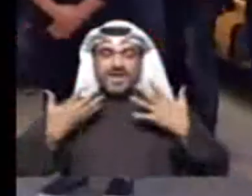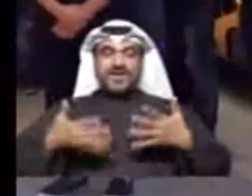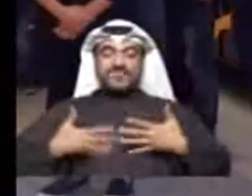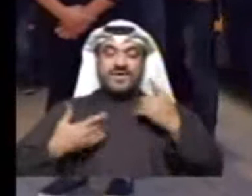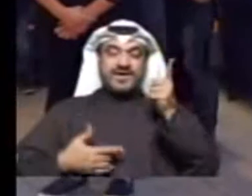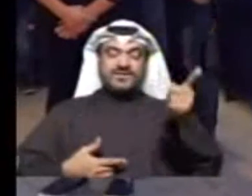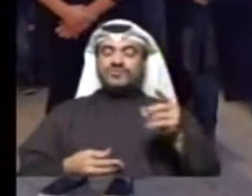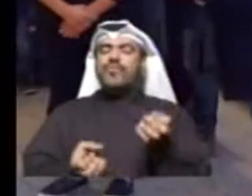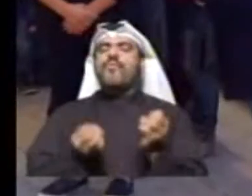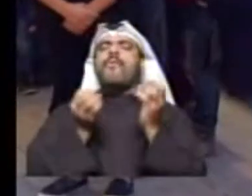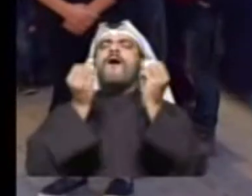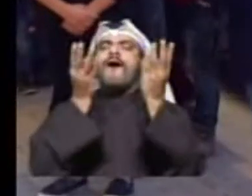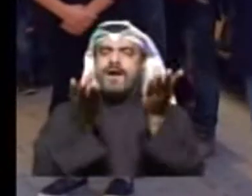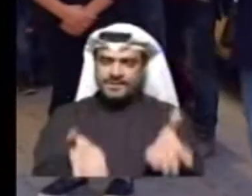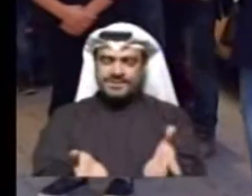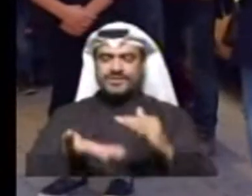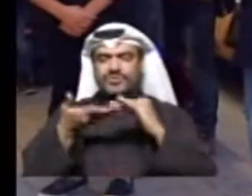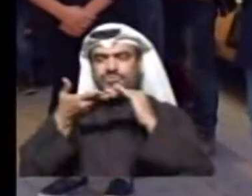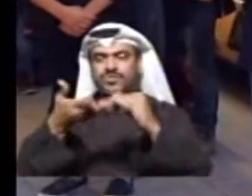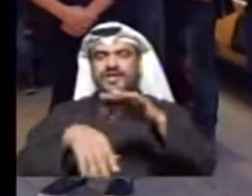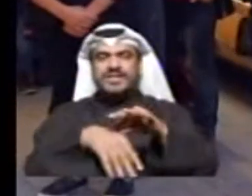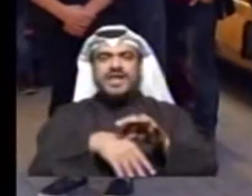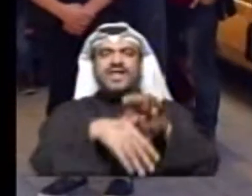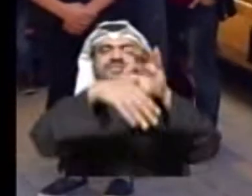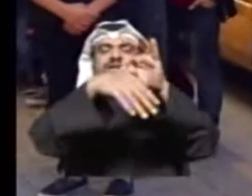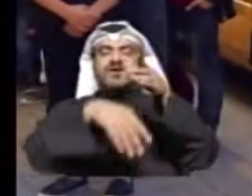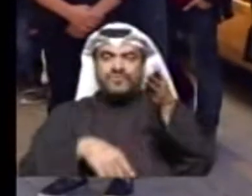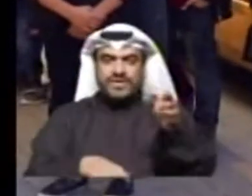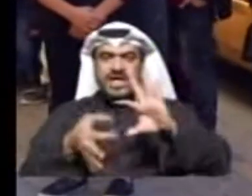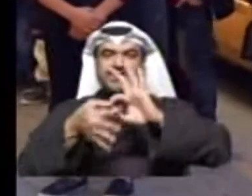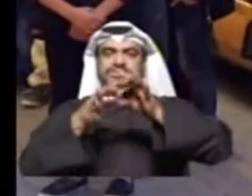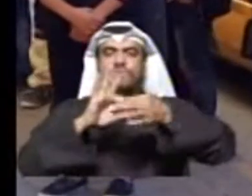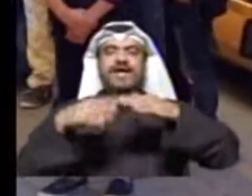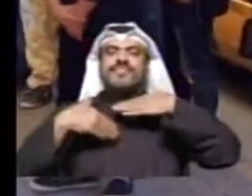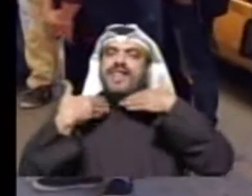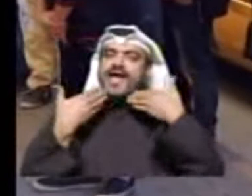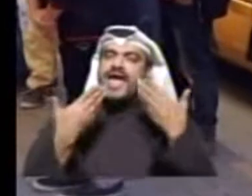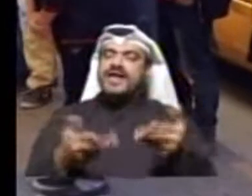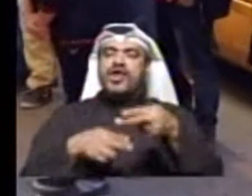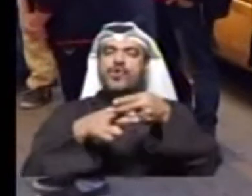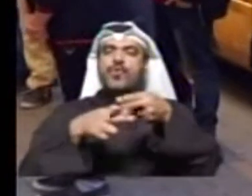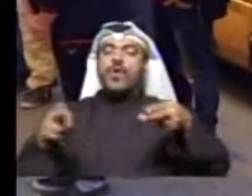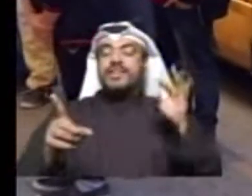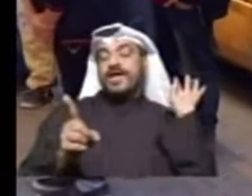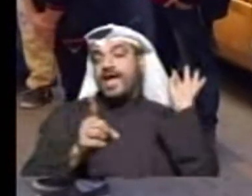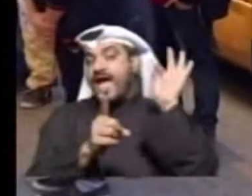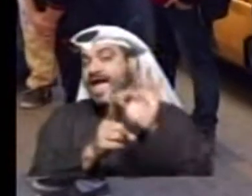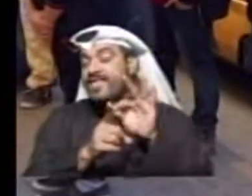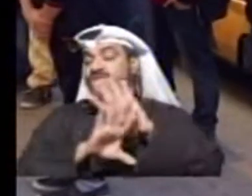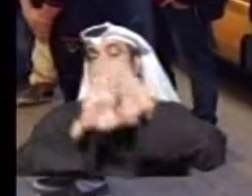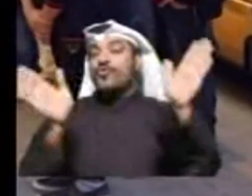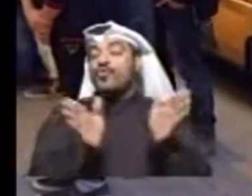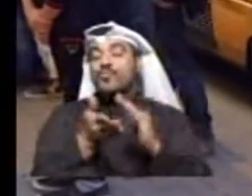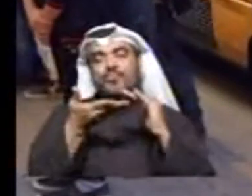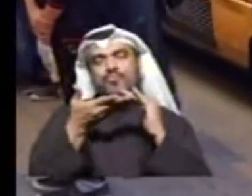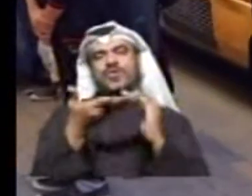من مئات الحملات الإغاثية والإنسانية التي تنفذها الجمعيات الخيرية الكويتية بهدف تمكين المجتمعات